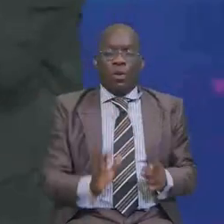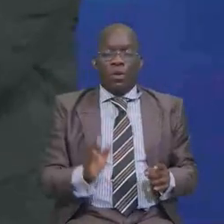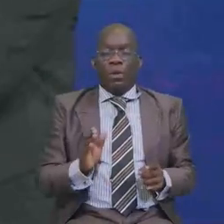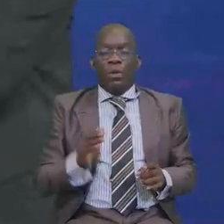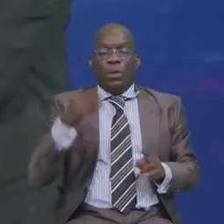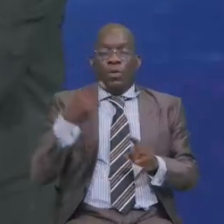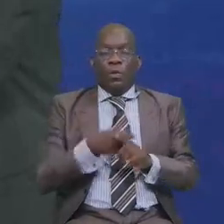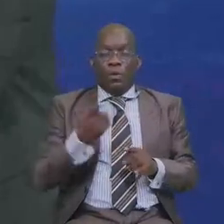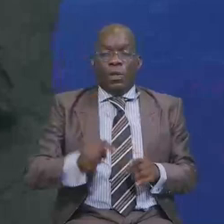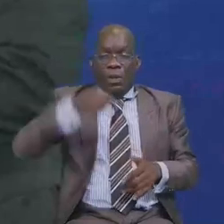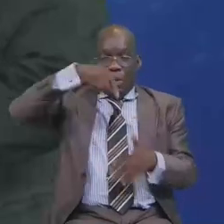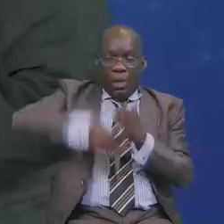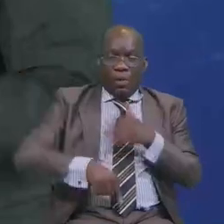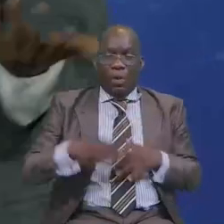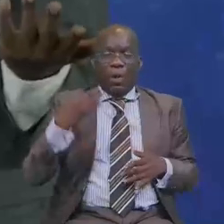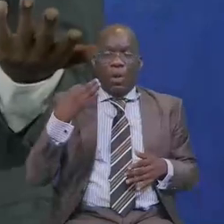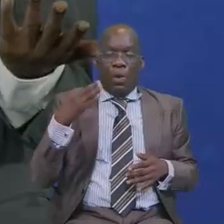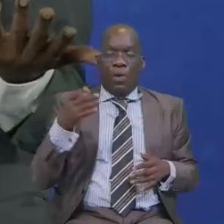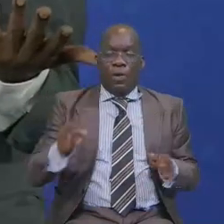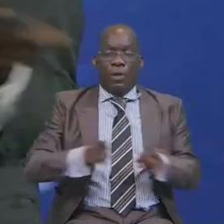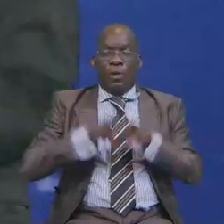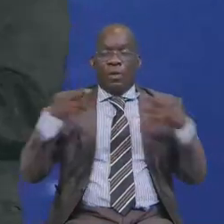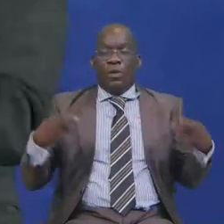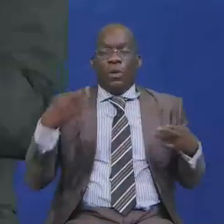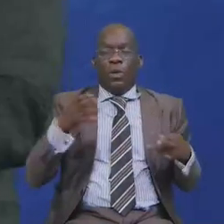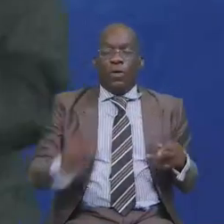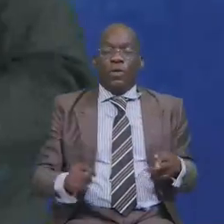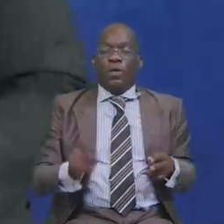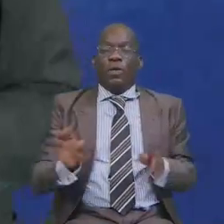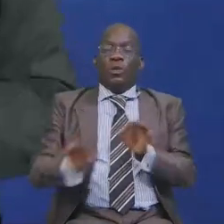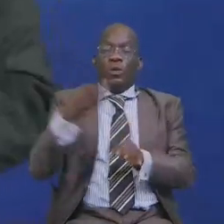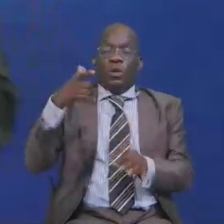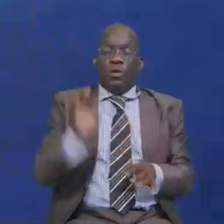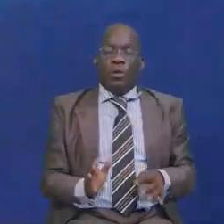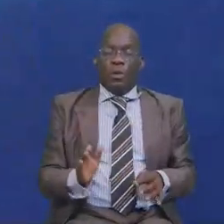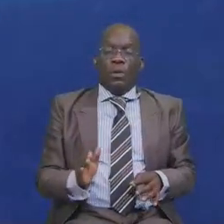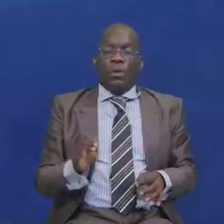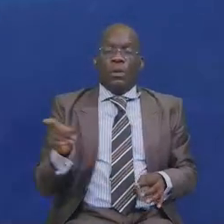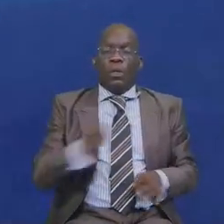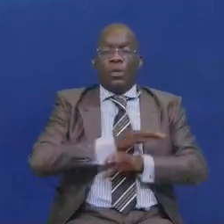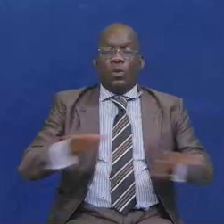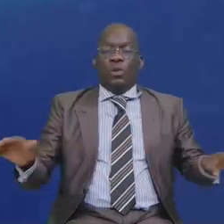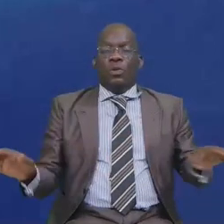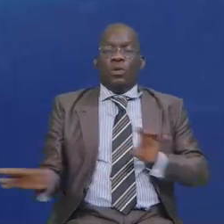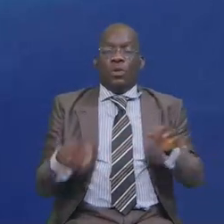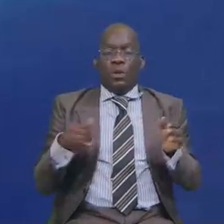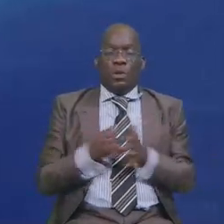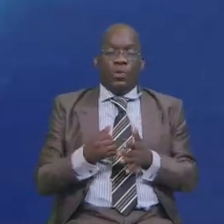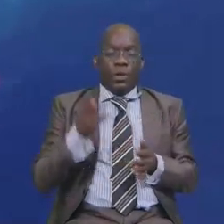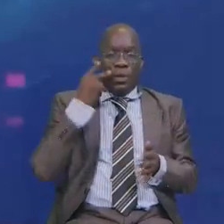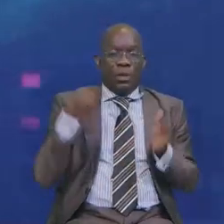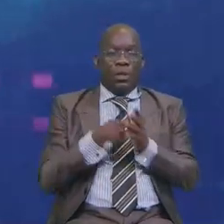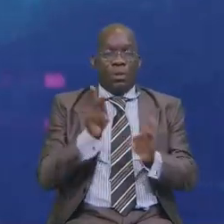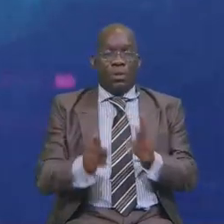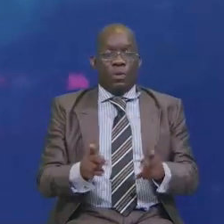de la profondeur, de la révélation de l'Esprit de Dieu. Et ils ne font pas. Mais ces gens-là, oh mes frères, que